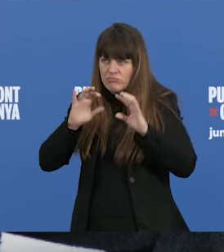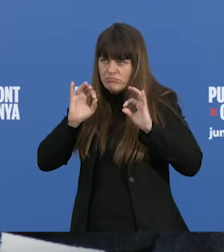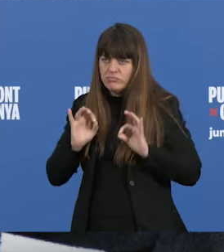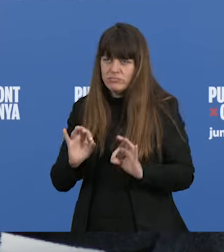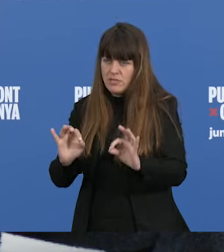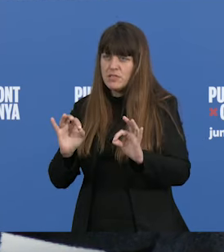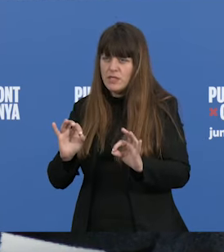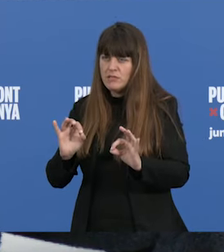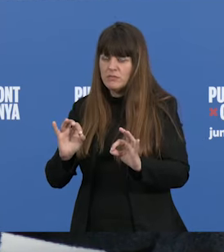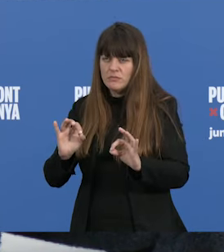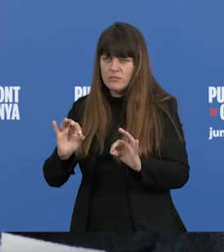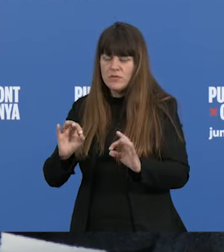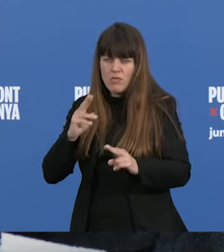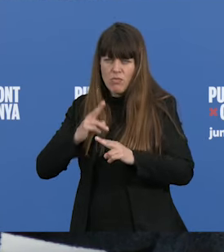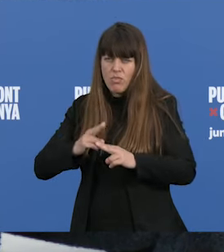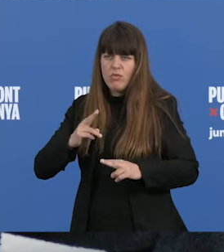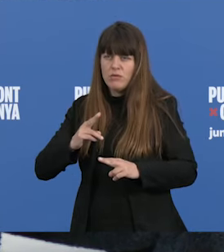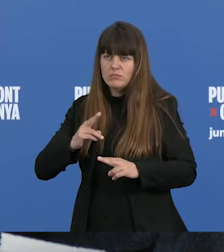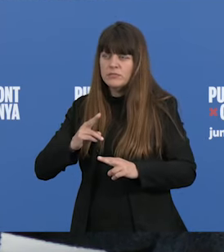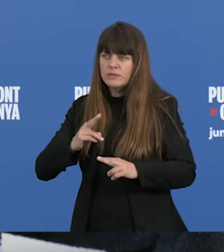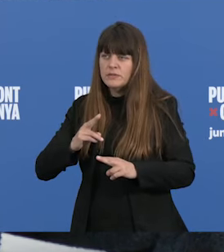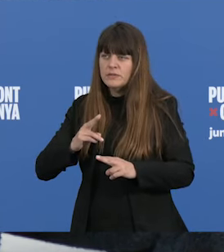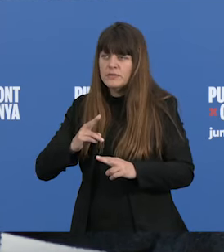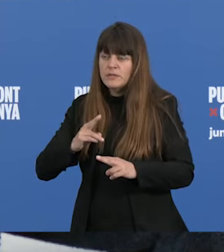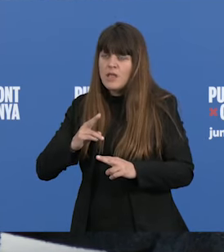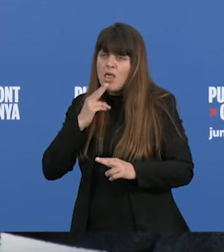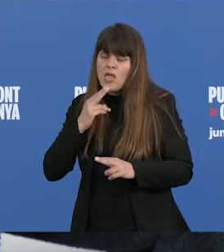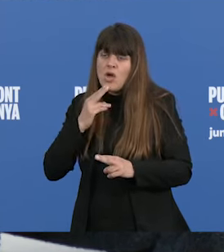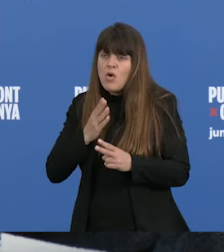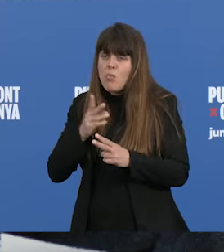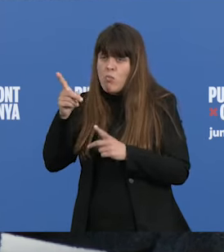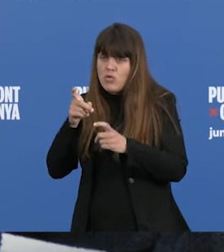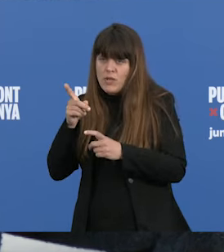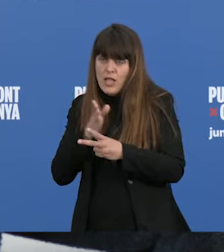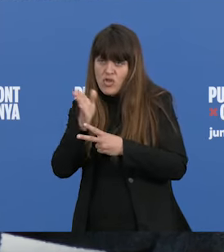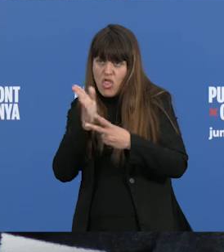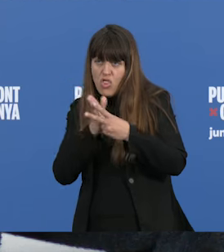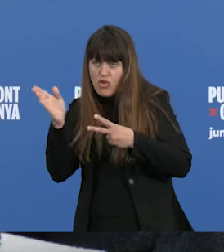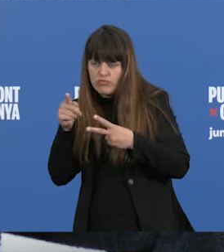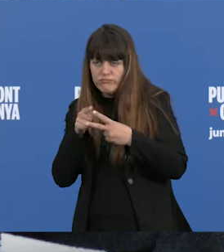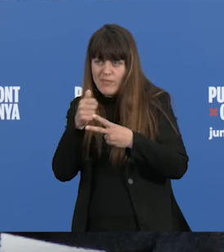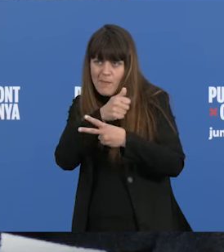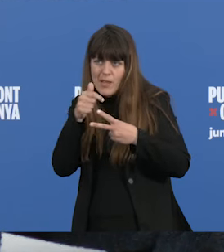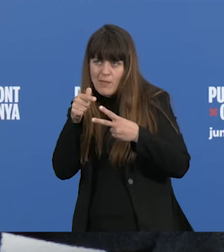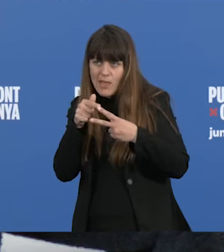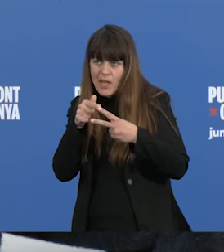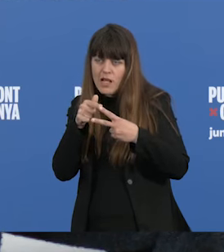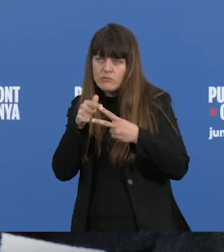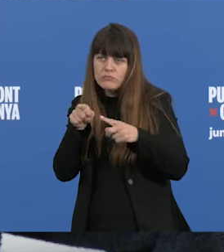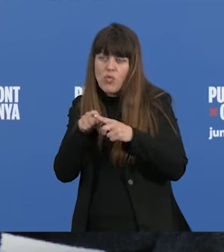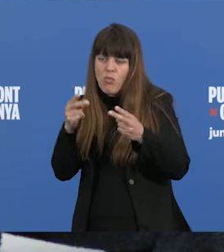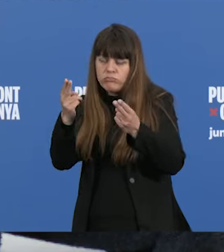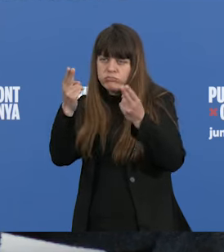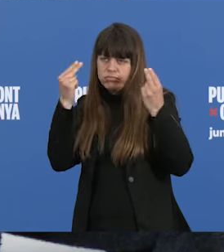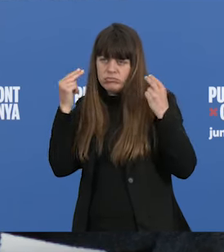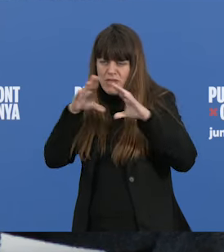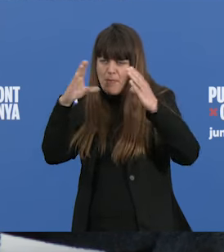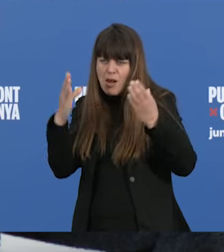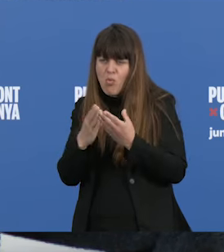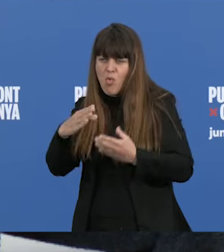Quan la vida et presenta una situació d'aquestes característiques, tens dues opcions. La primera és la de